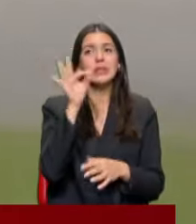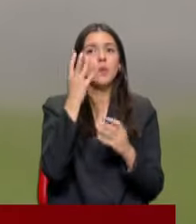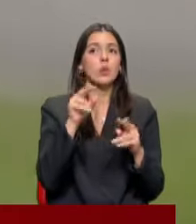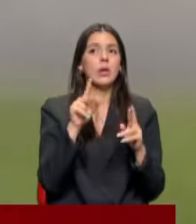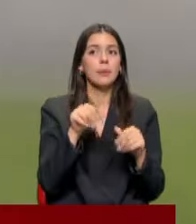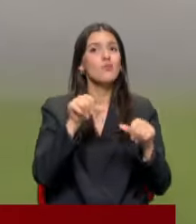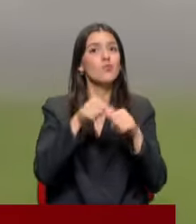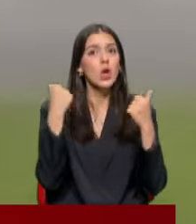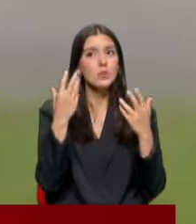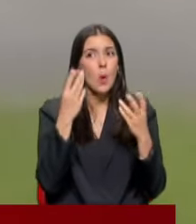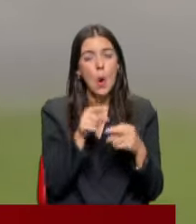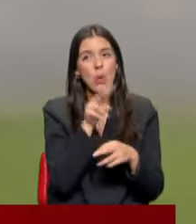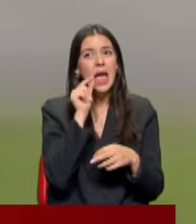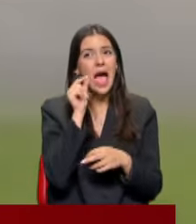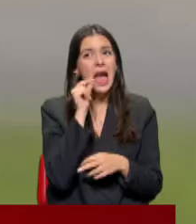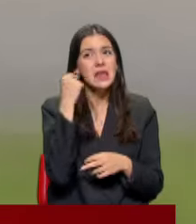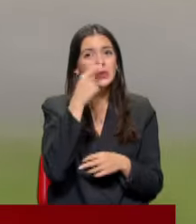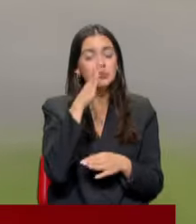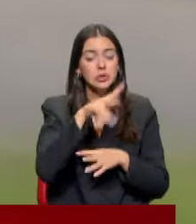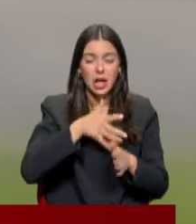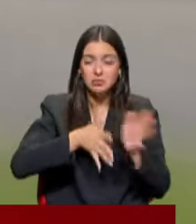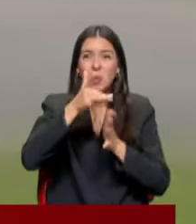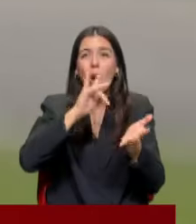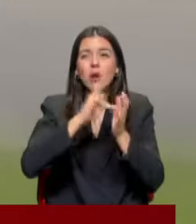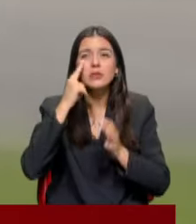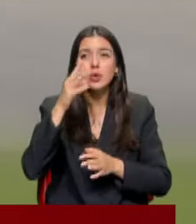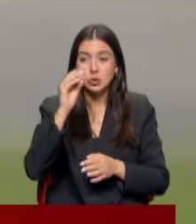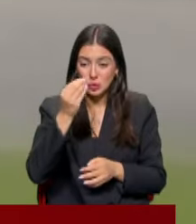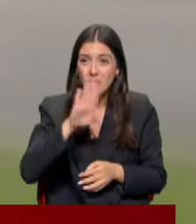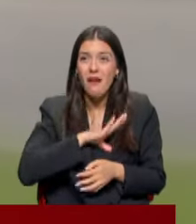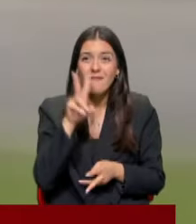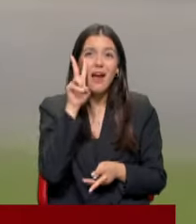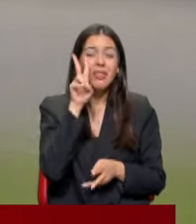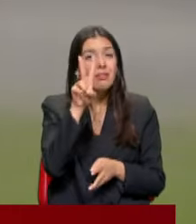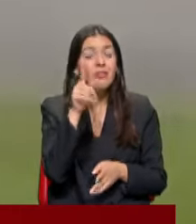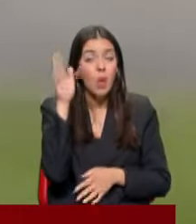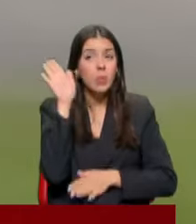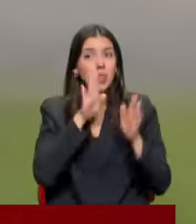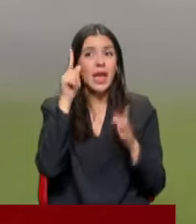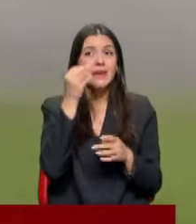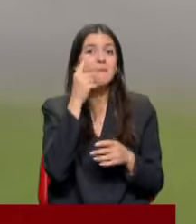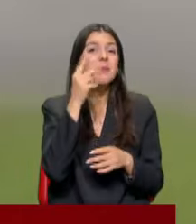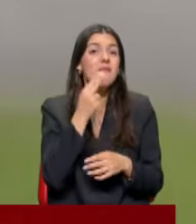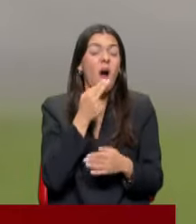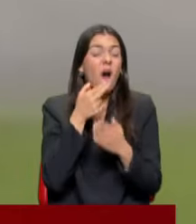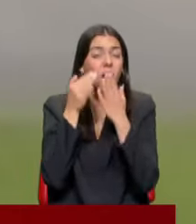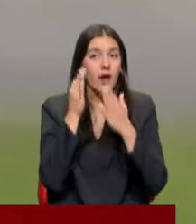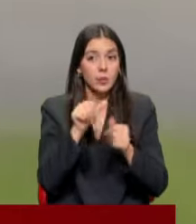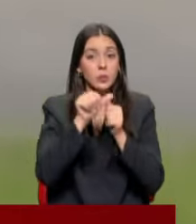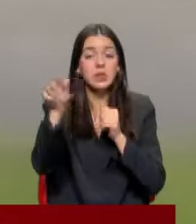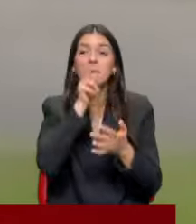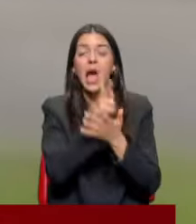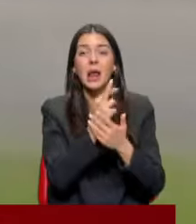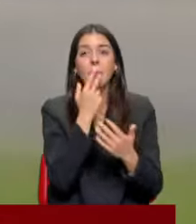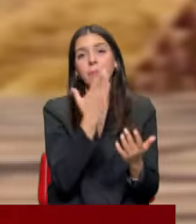gibi. Boşanmak üzere olduğu erkek tarafından sokak ortasında çocuğunun göz önünde dayak yedi bir kadın. Uzaklaştırma kararı